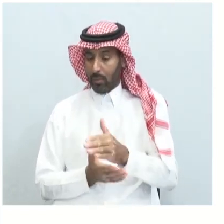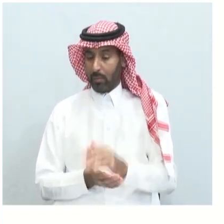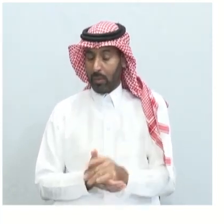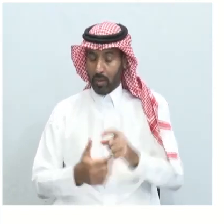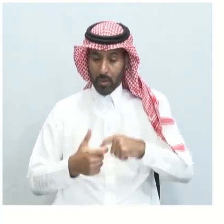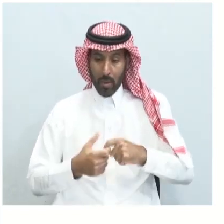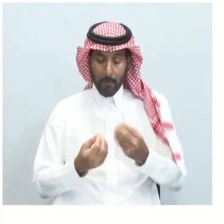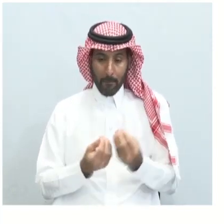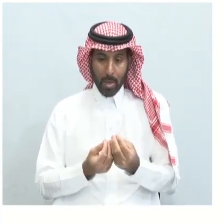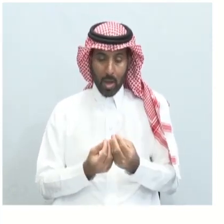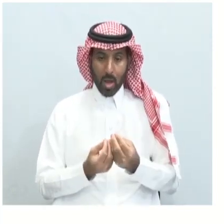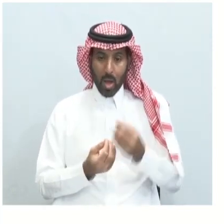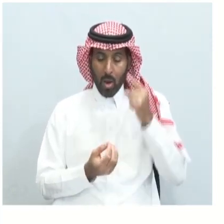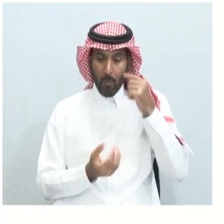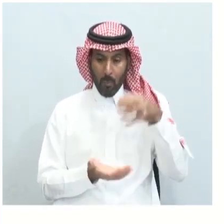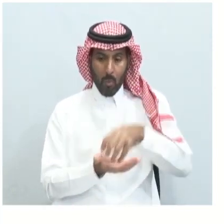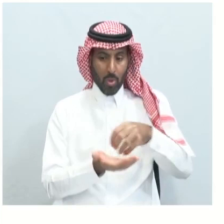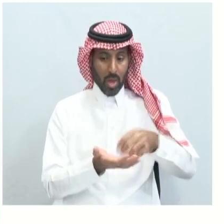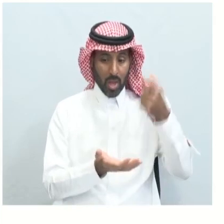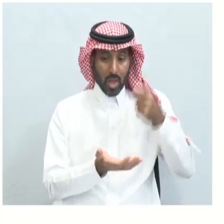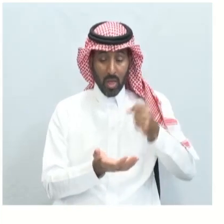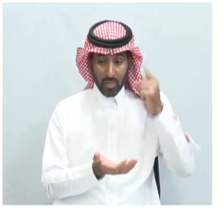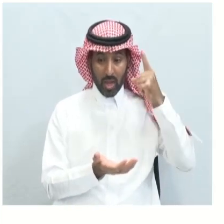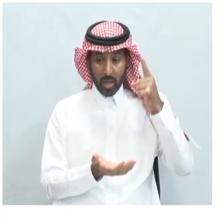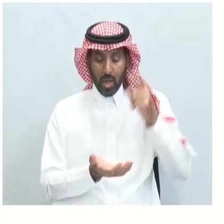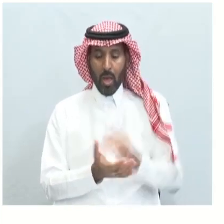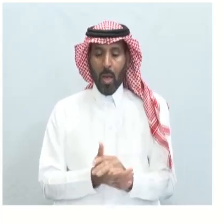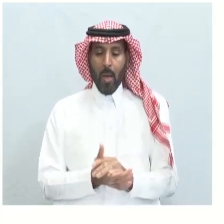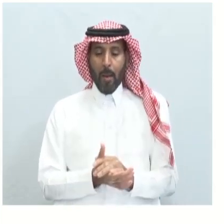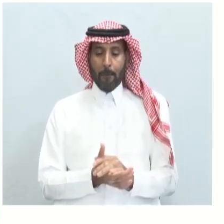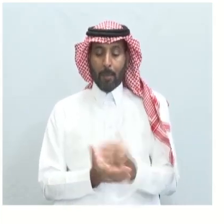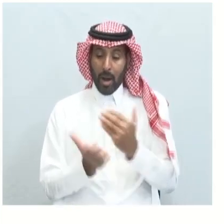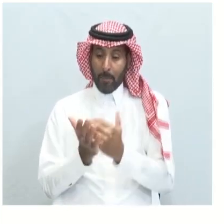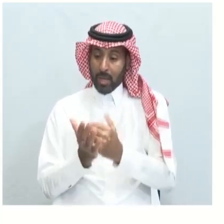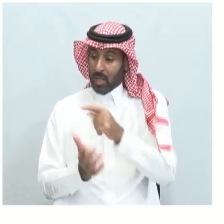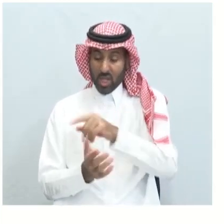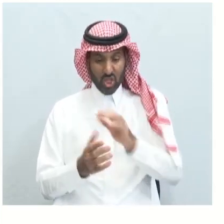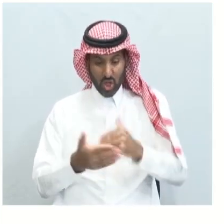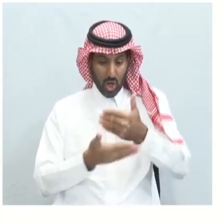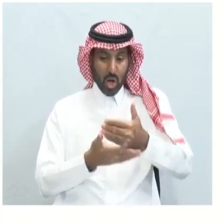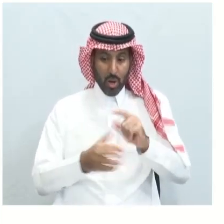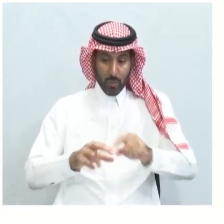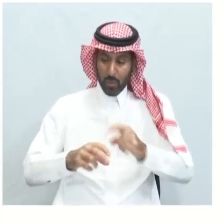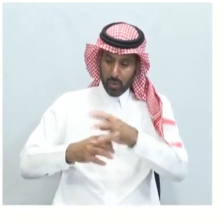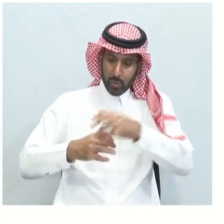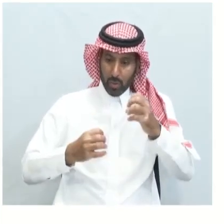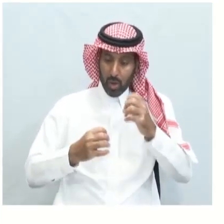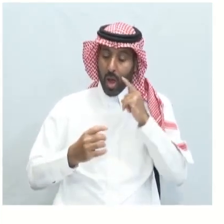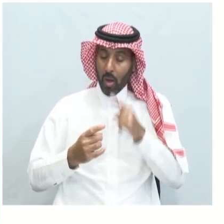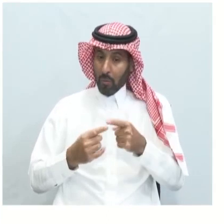بالمدن الذكيه منها قابليه الاجهزه الموجوده في المدينه على